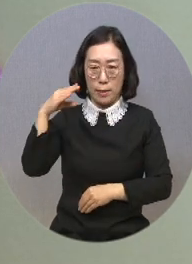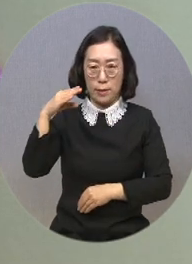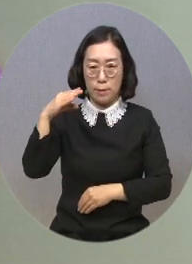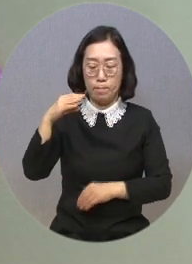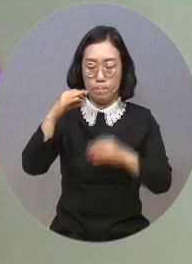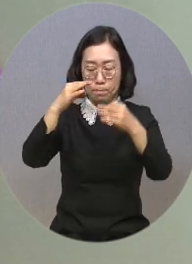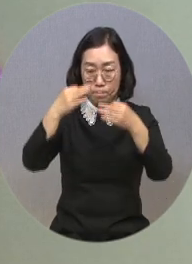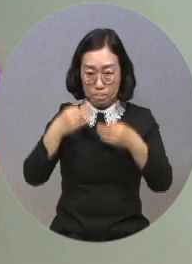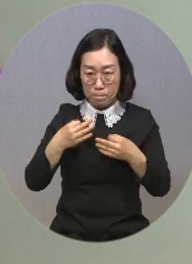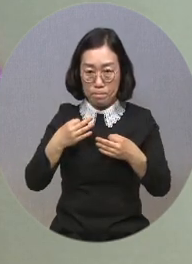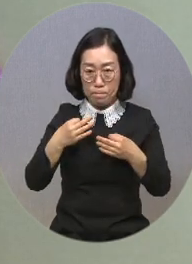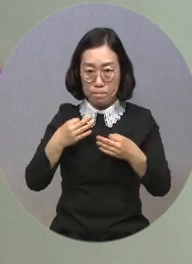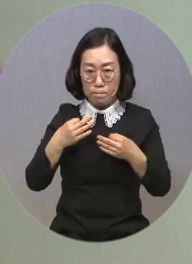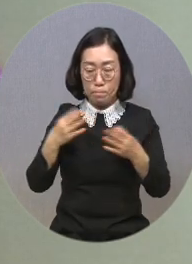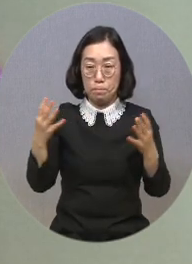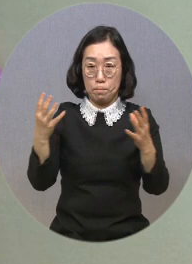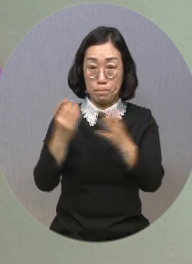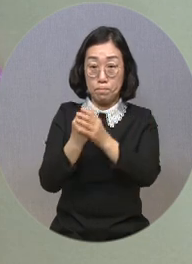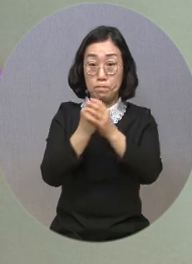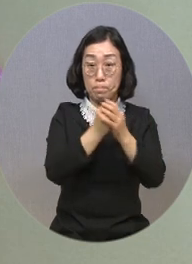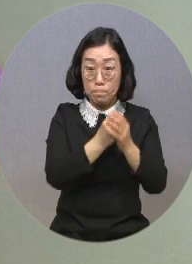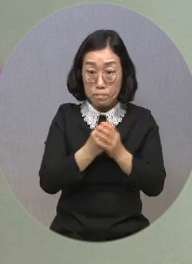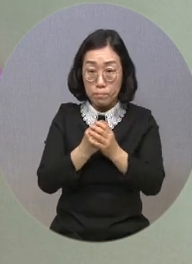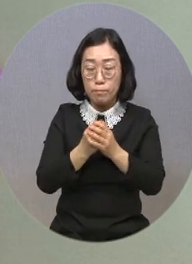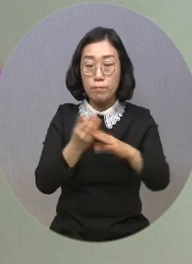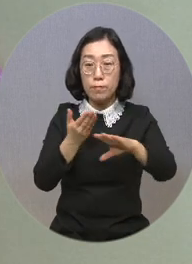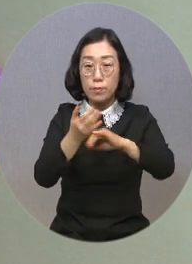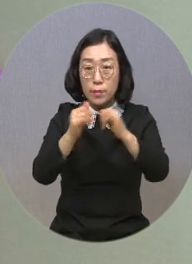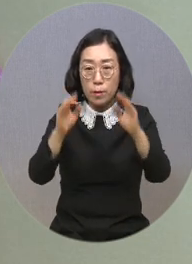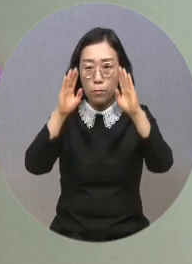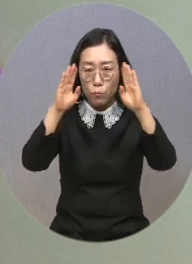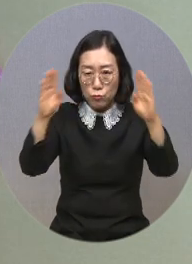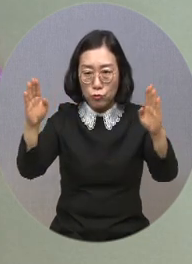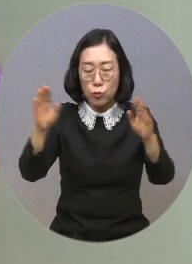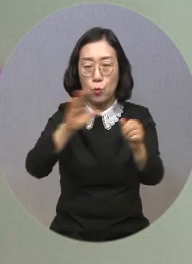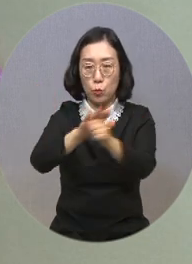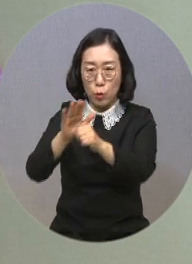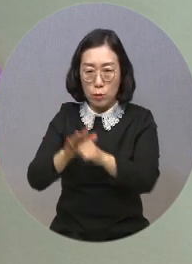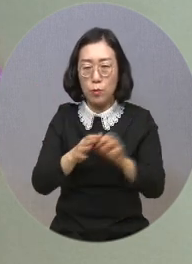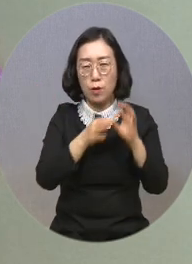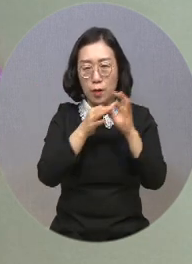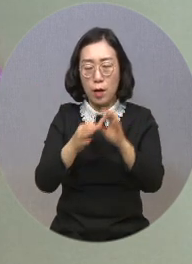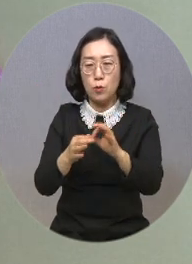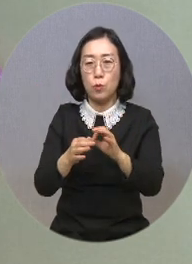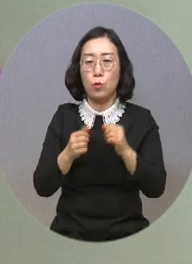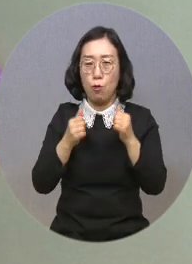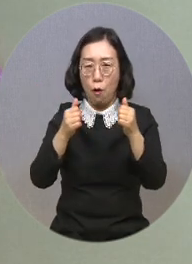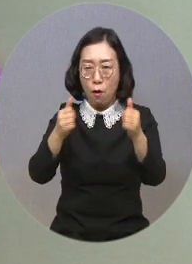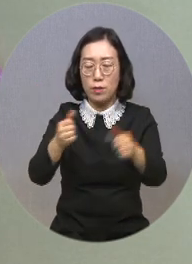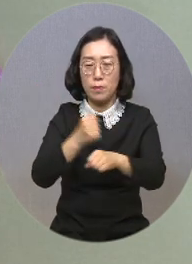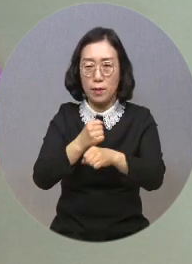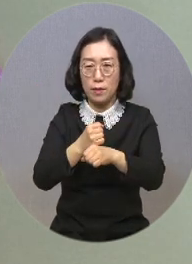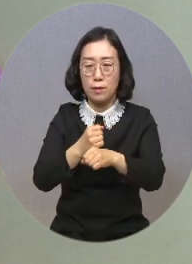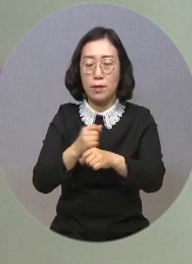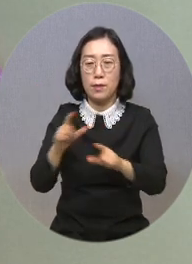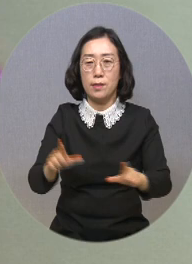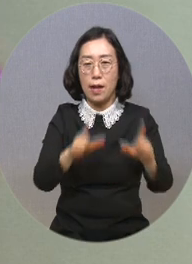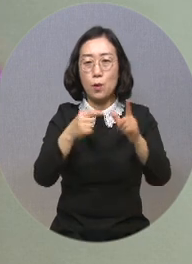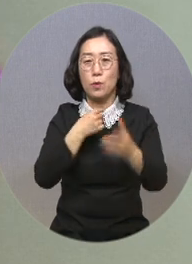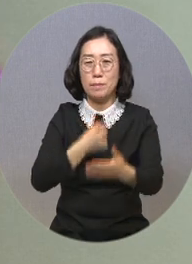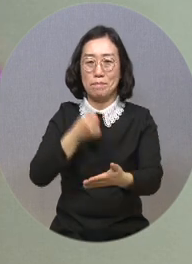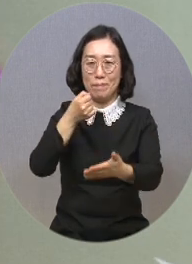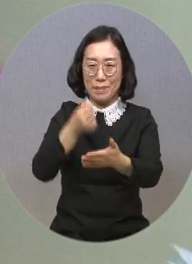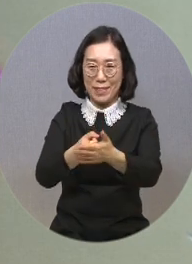내가 건강하고 그러면서 주변을 돌보면서 열심히 살아가는 그런 사람이 되도록 그게 다짐하고